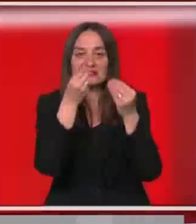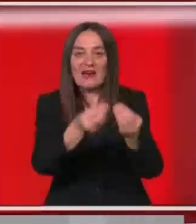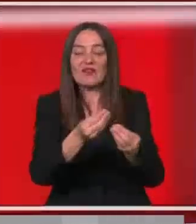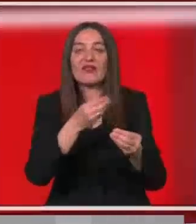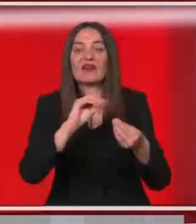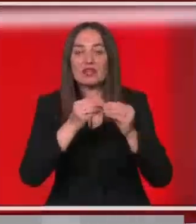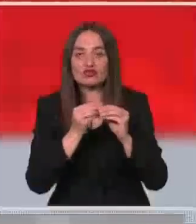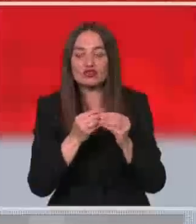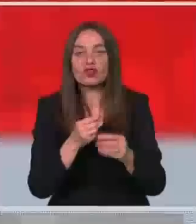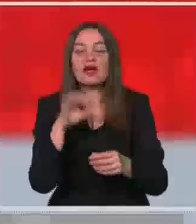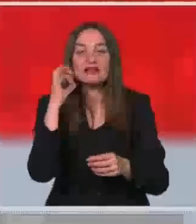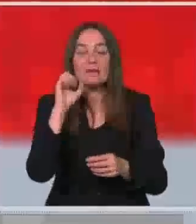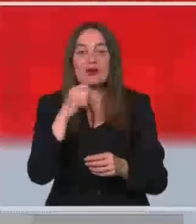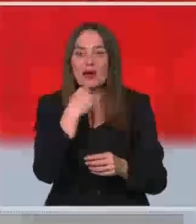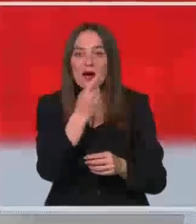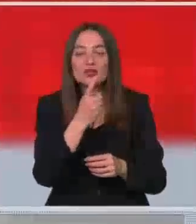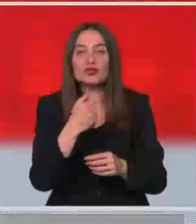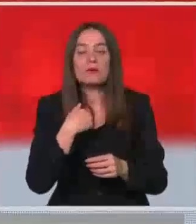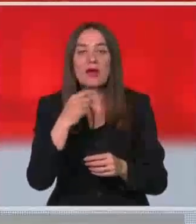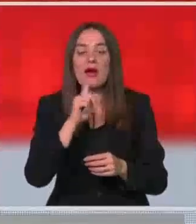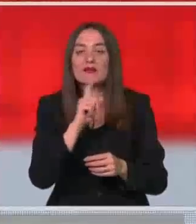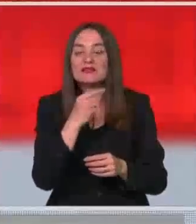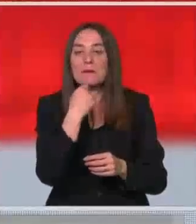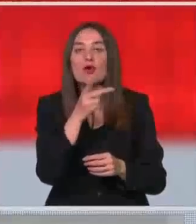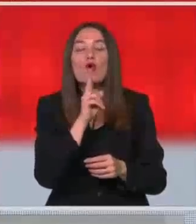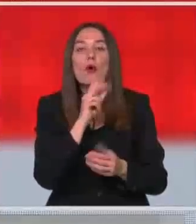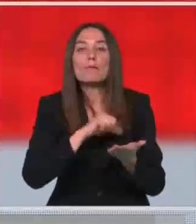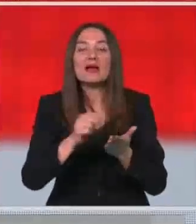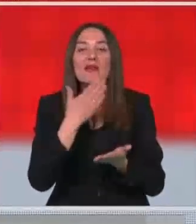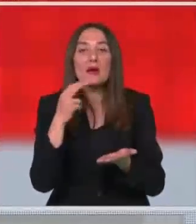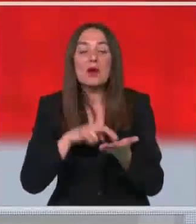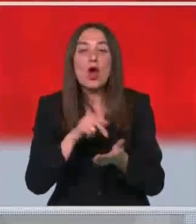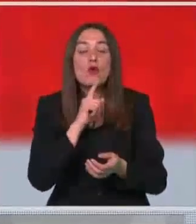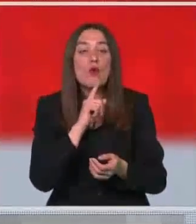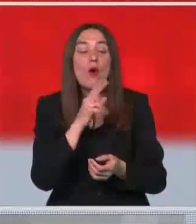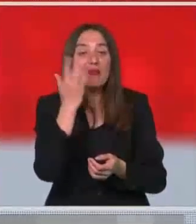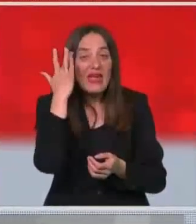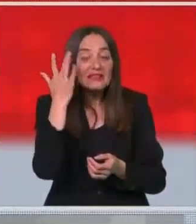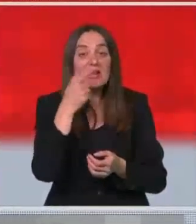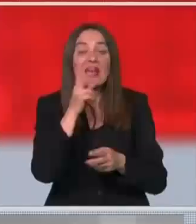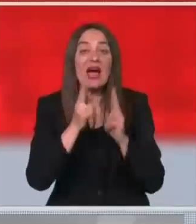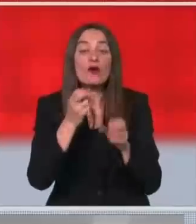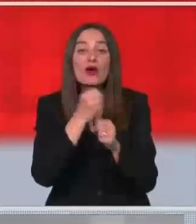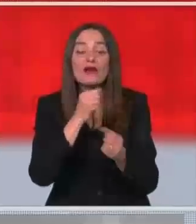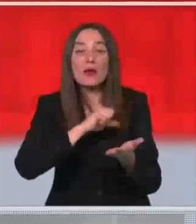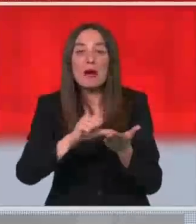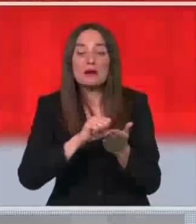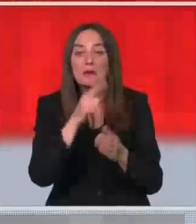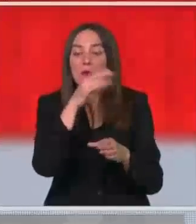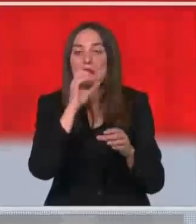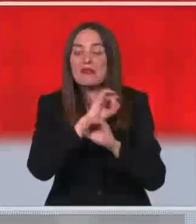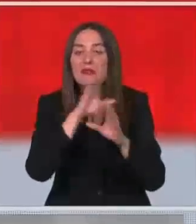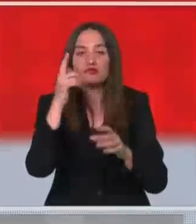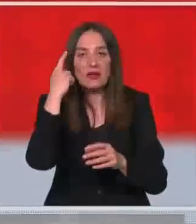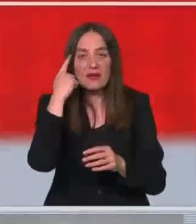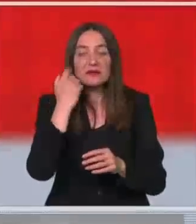tržište. Ja samo da vam kažem, nisam čuo ko je rekao da banke nemaju rizik. Taj ko je to rekao, taj stvarno ne zna kako posluju banke, kako je posluje ceo finansijski sistem.